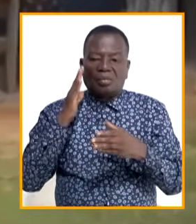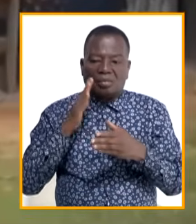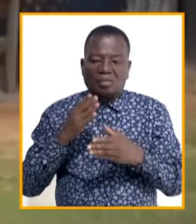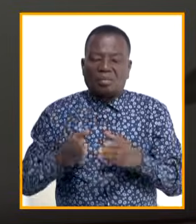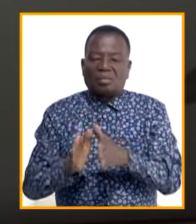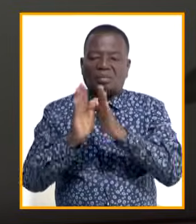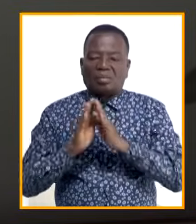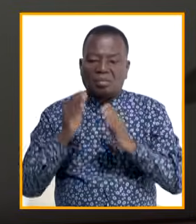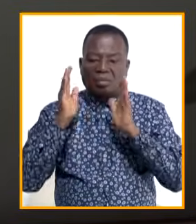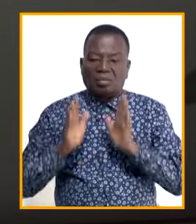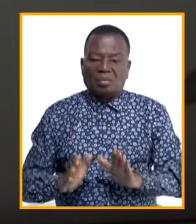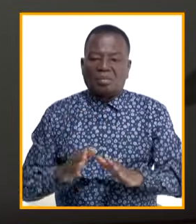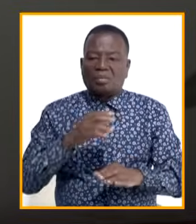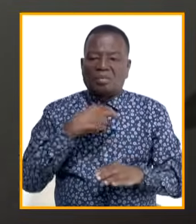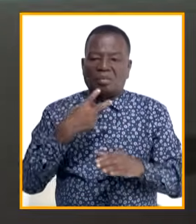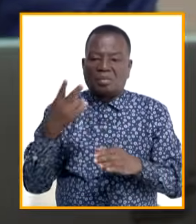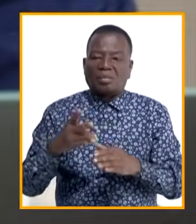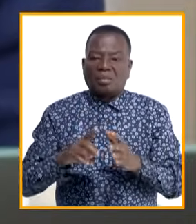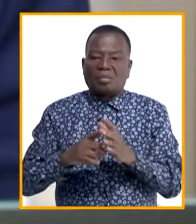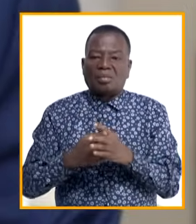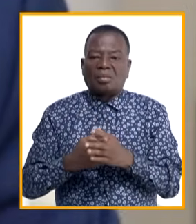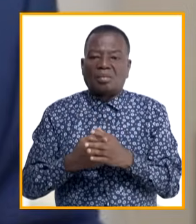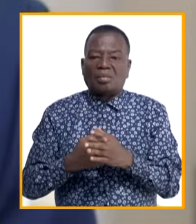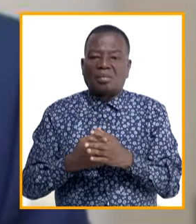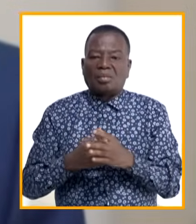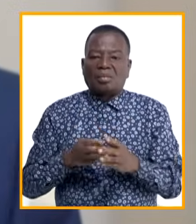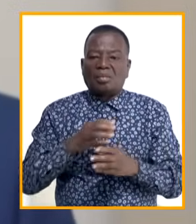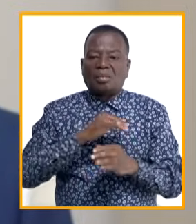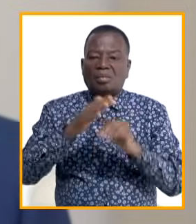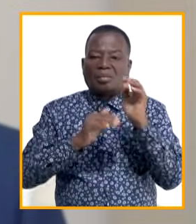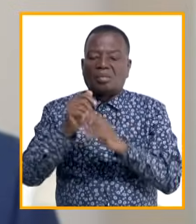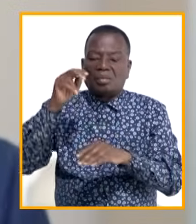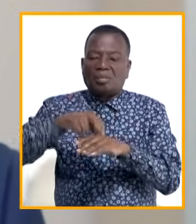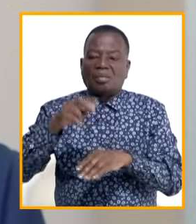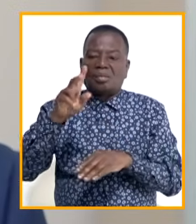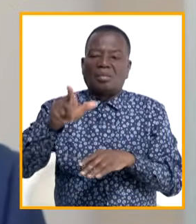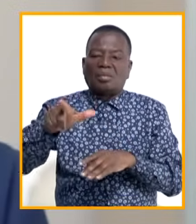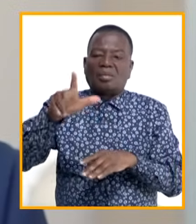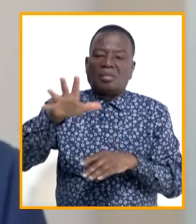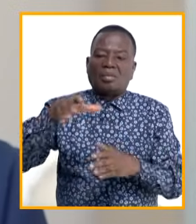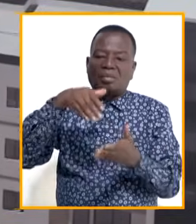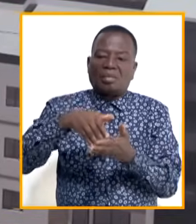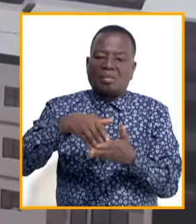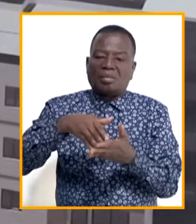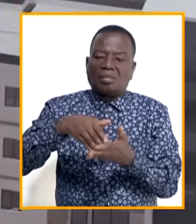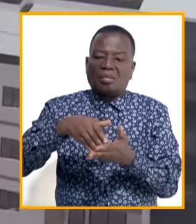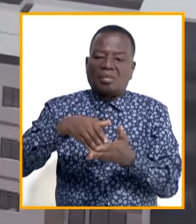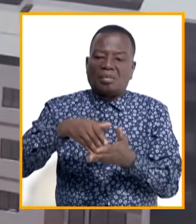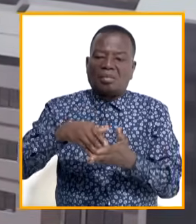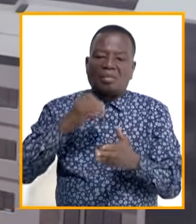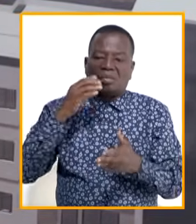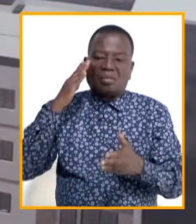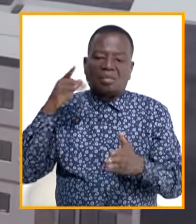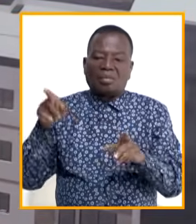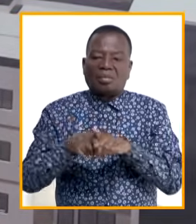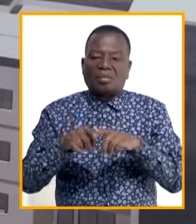décent. 2024 verra le lancement d'une phase d'urgence de construction de 25 000 logements à Abidjan comme à l'intérieur du